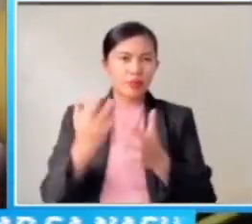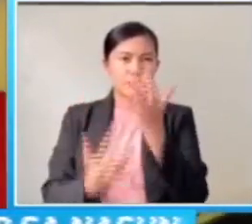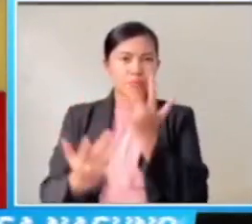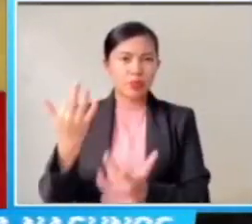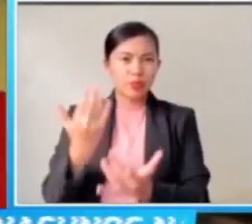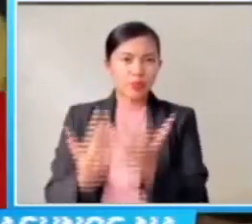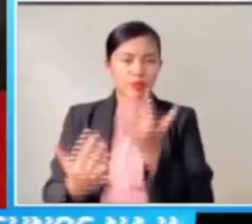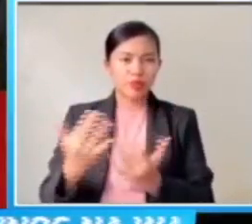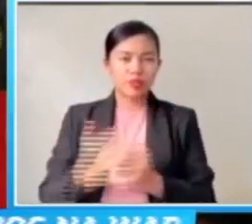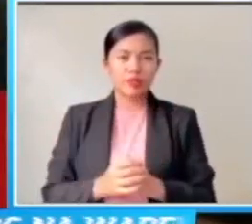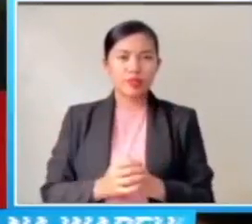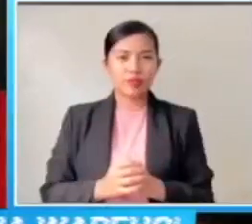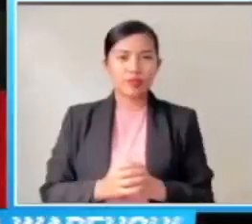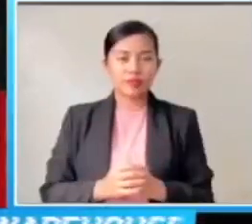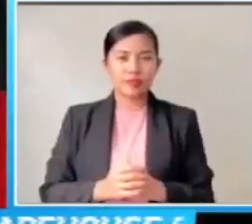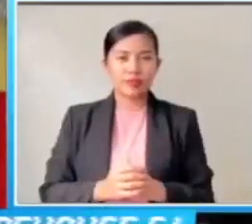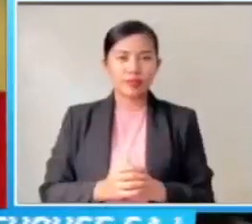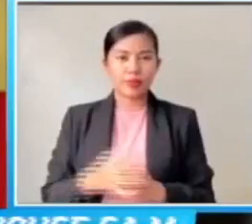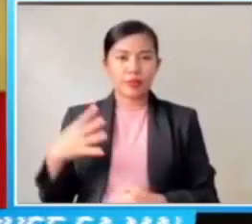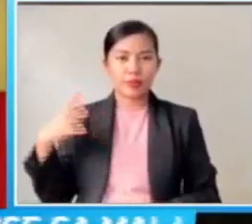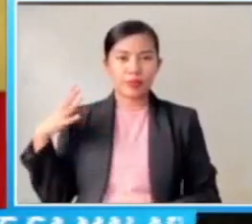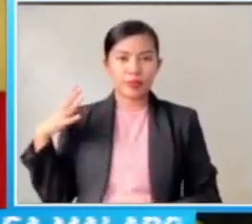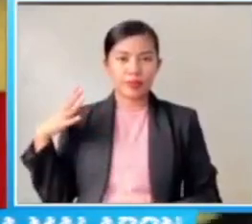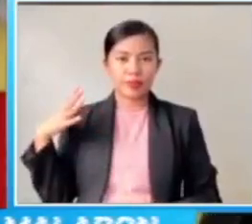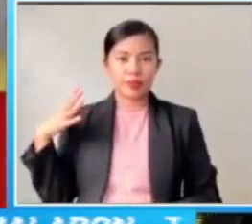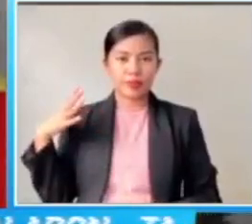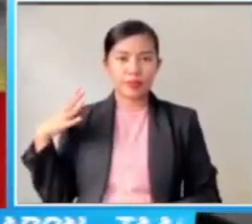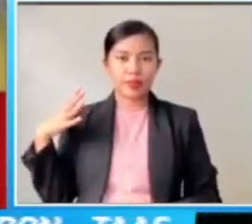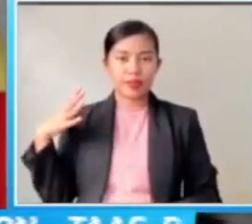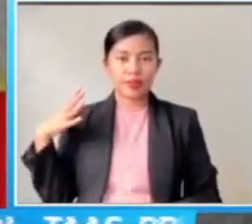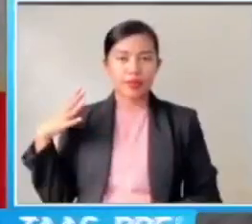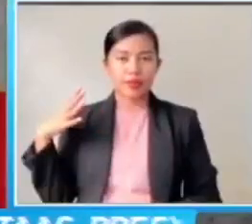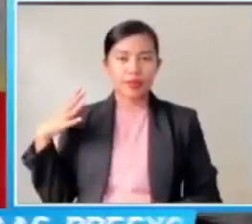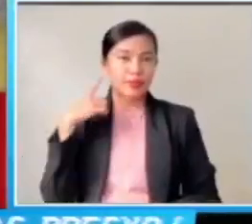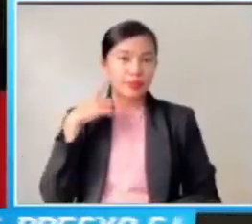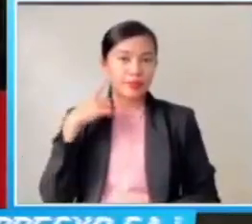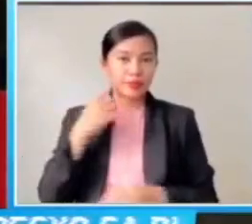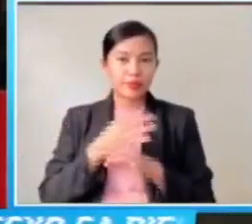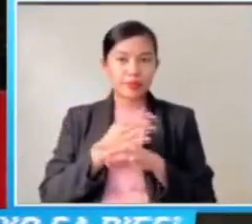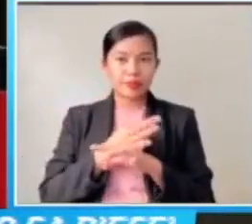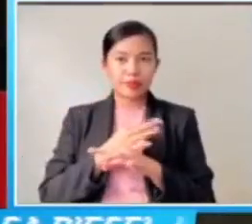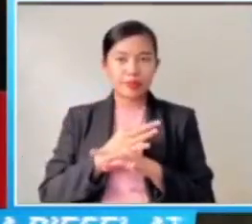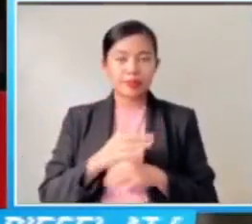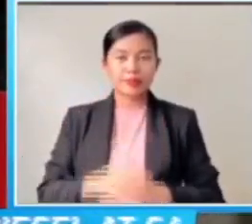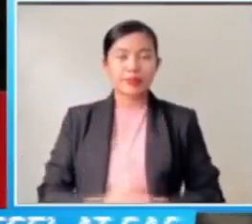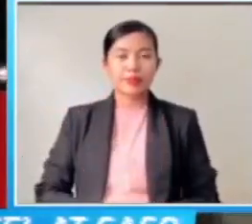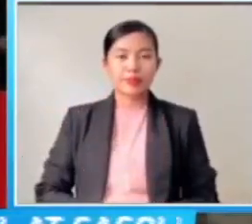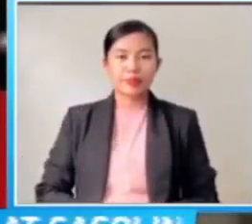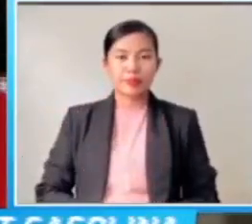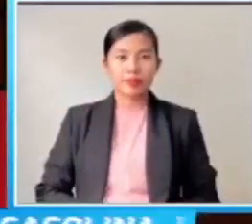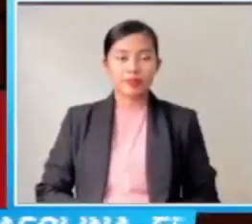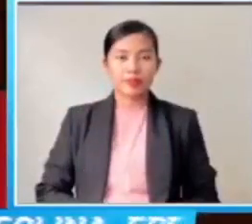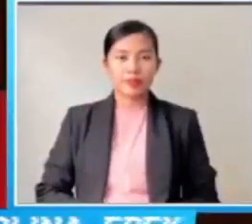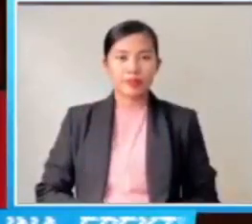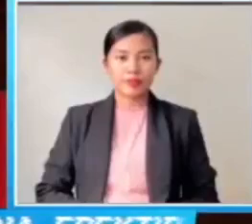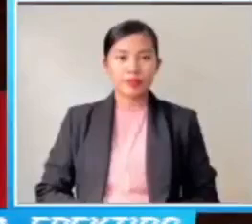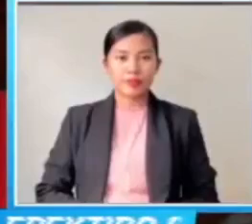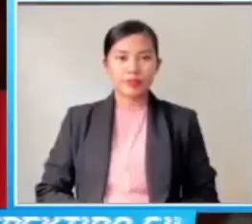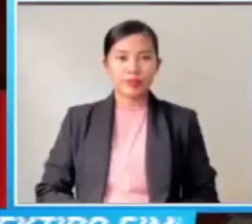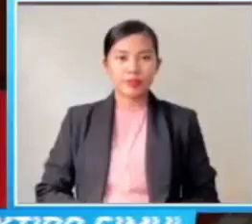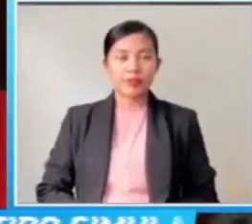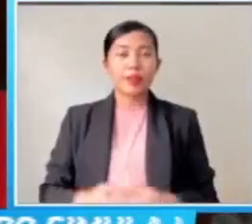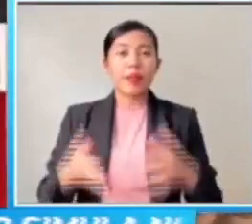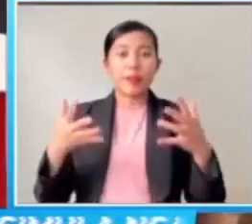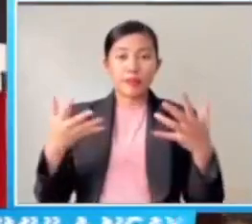taas. Hindi nyo alam kung saan? Hindi po namin alam kung saan talaga nanggaling yung sunog. Matapos ang kalahating oras ay diniklara itong